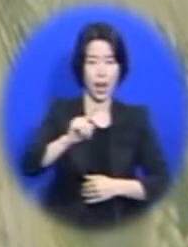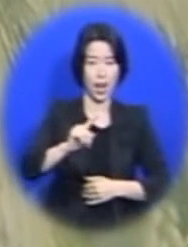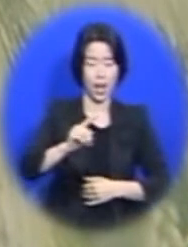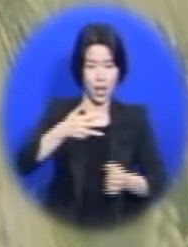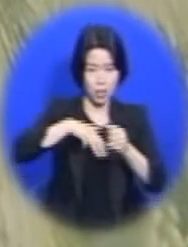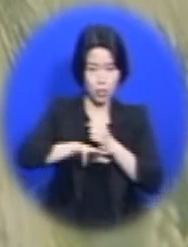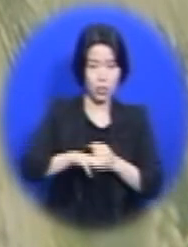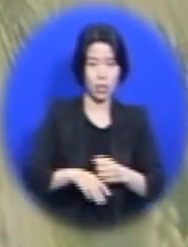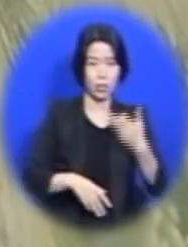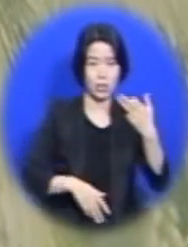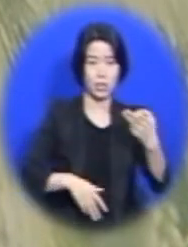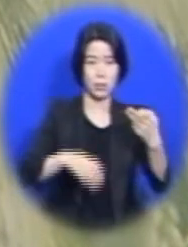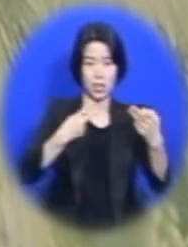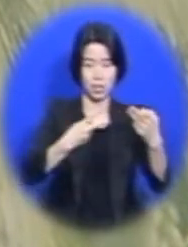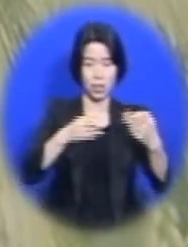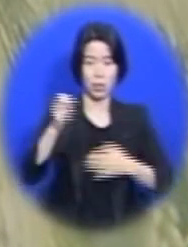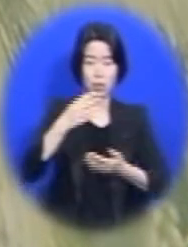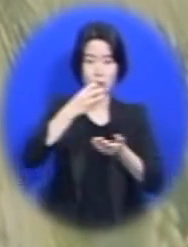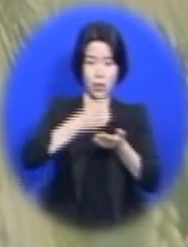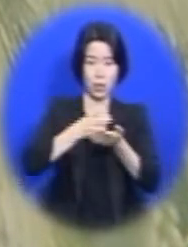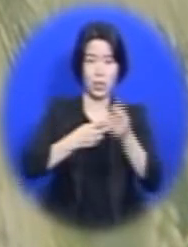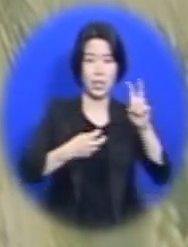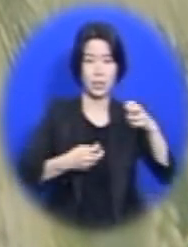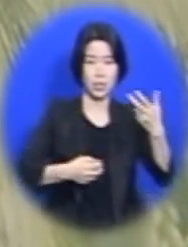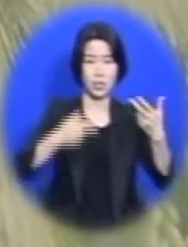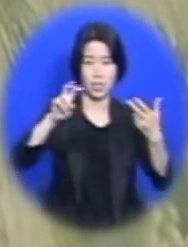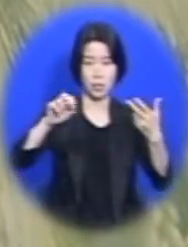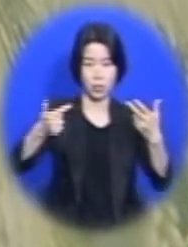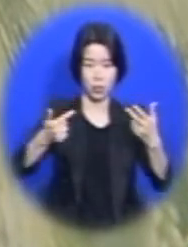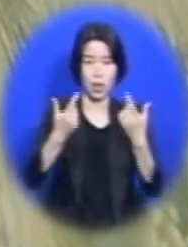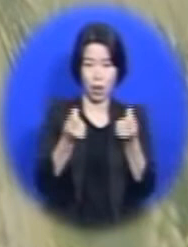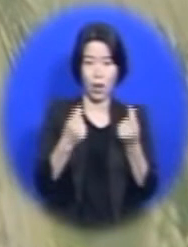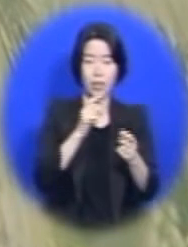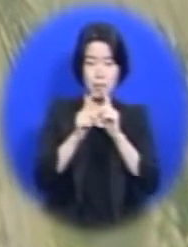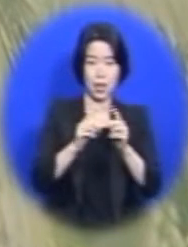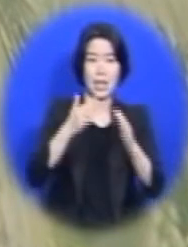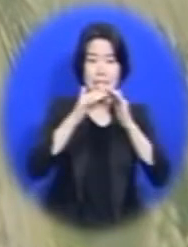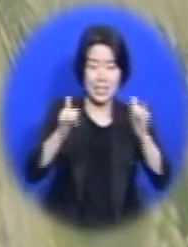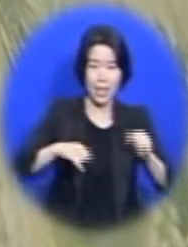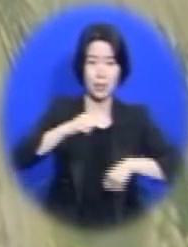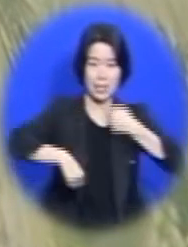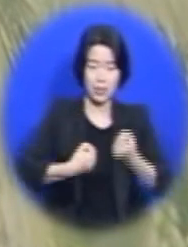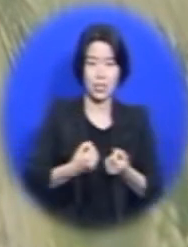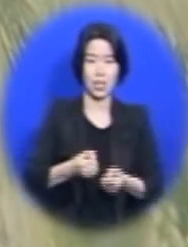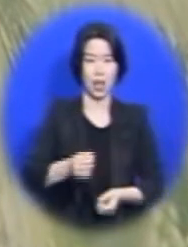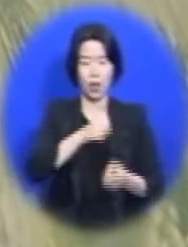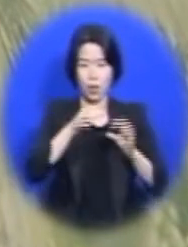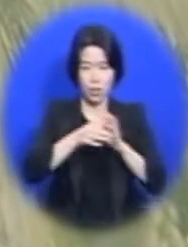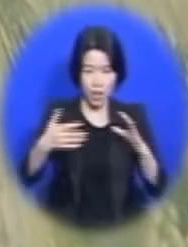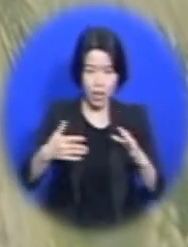출애굽기 13장 2절, 레위기 27장 26절에는 같은 말씀을 하고 있는데, 사람이나 짐승이나